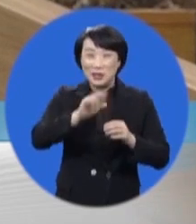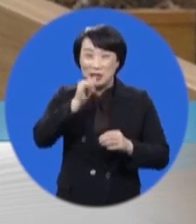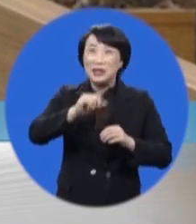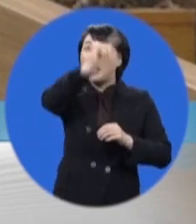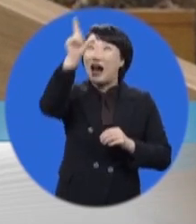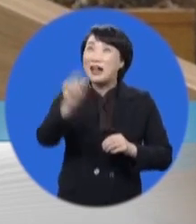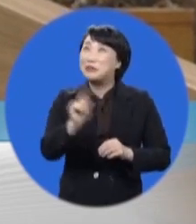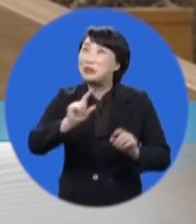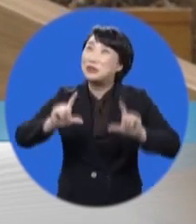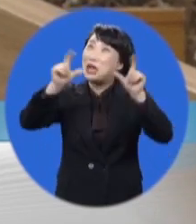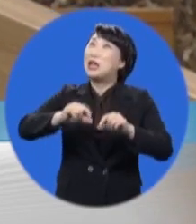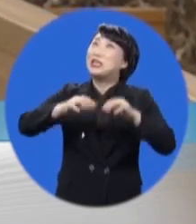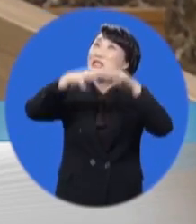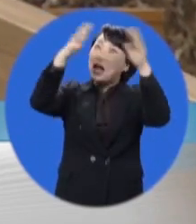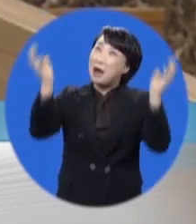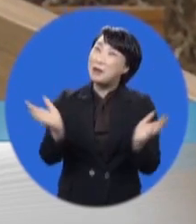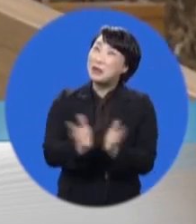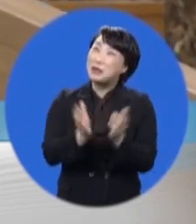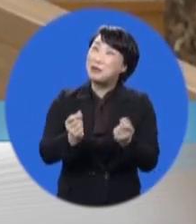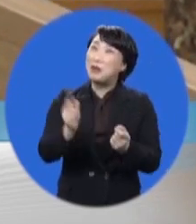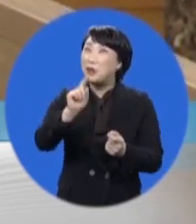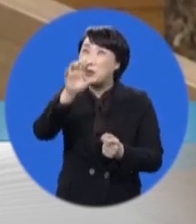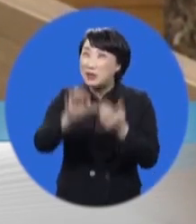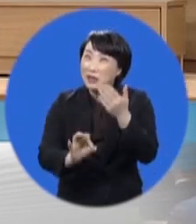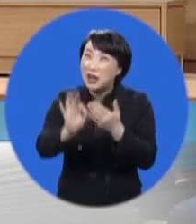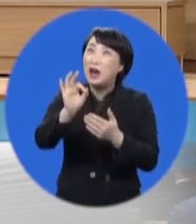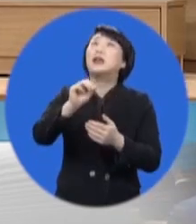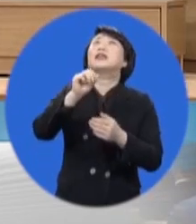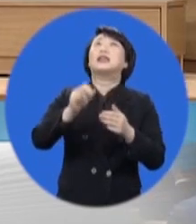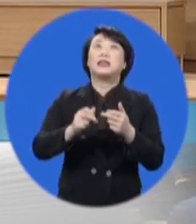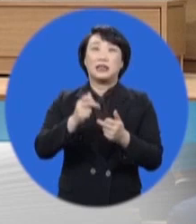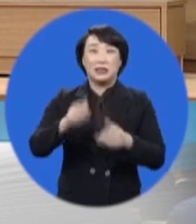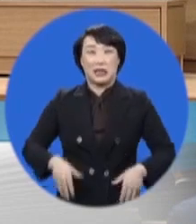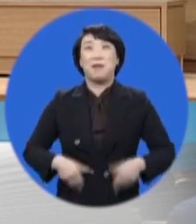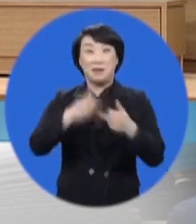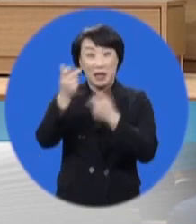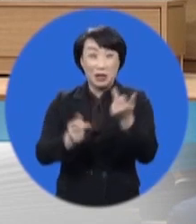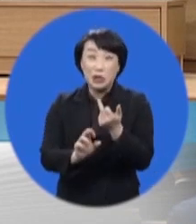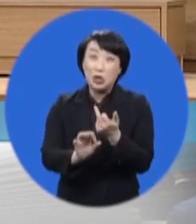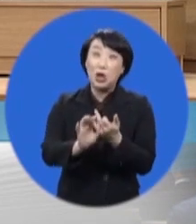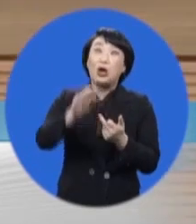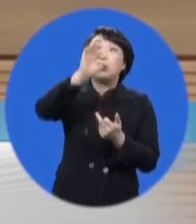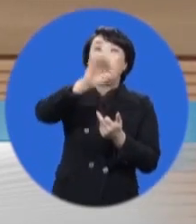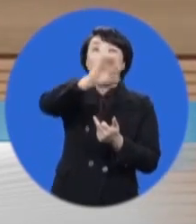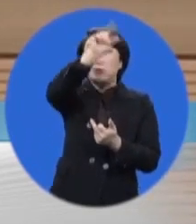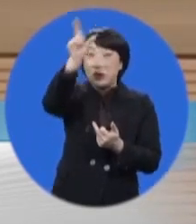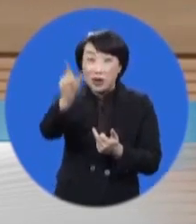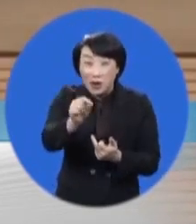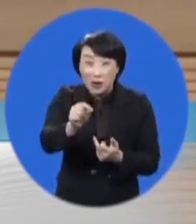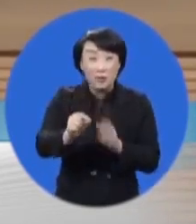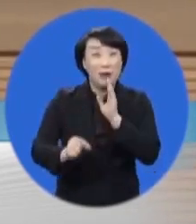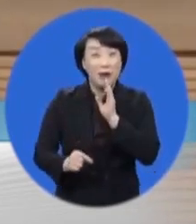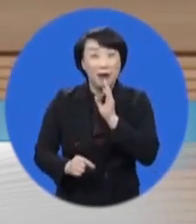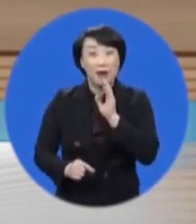쟁반같이 둥근 날 어디 어디 떴나 남산 위에 떴지. 그런데